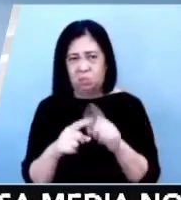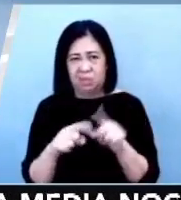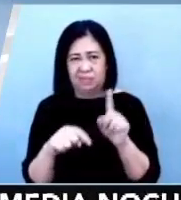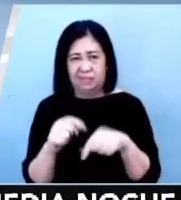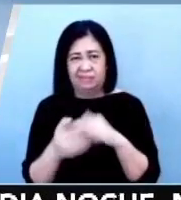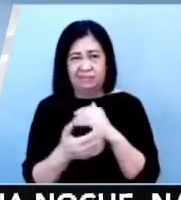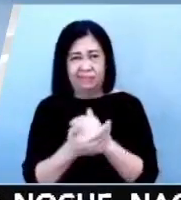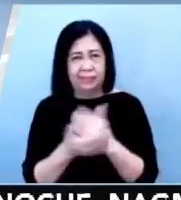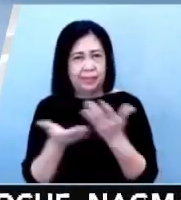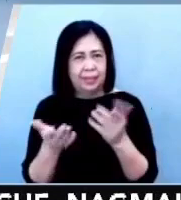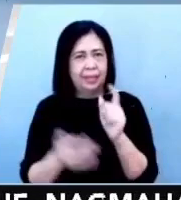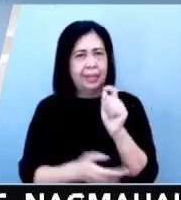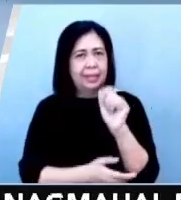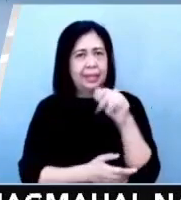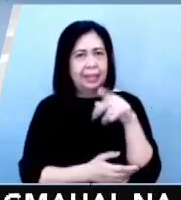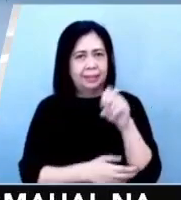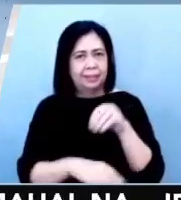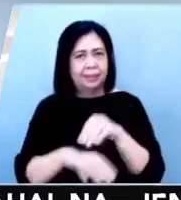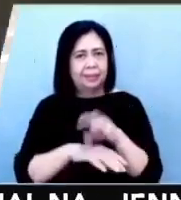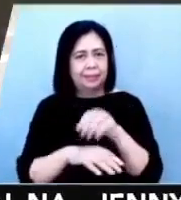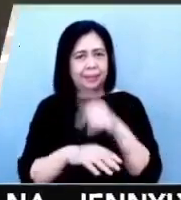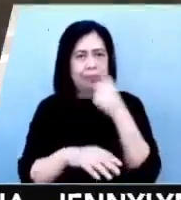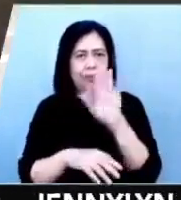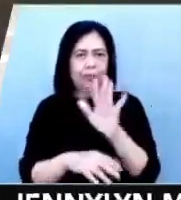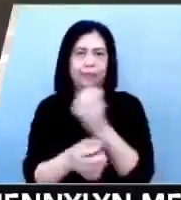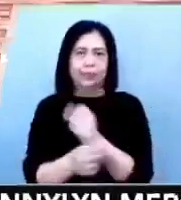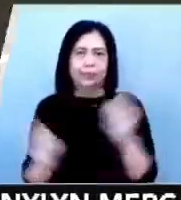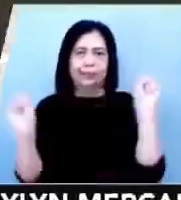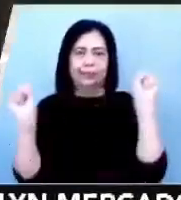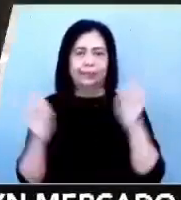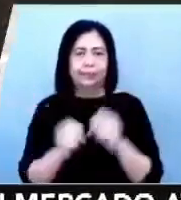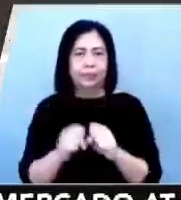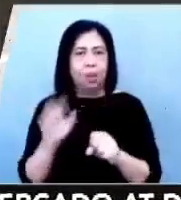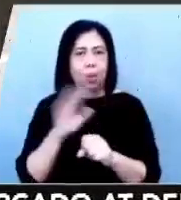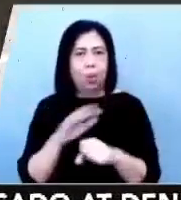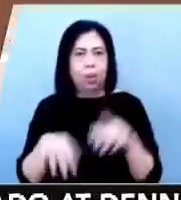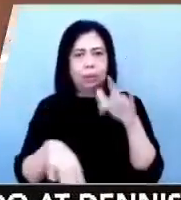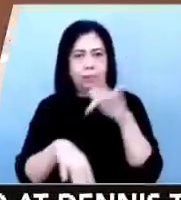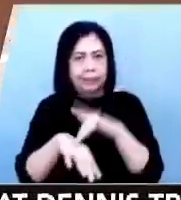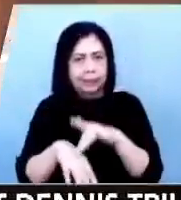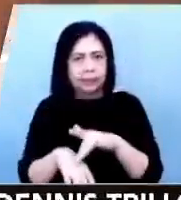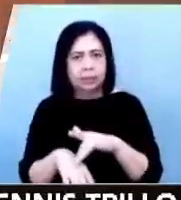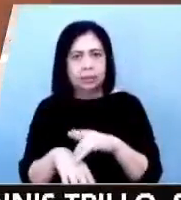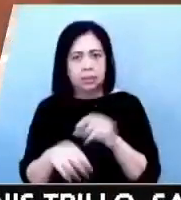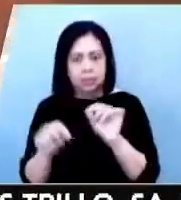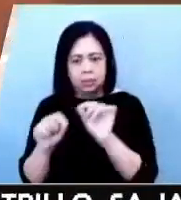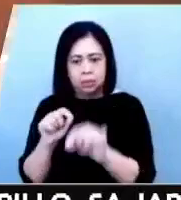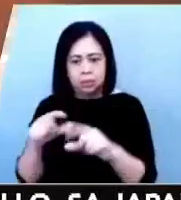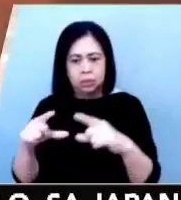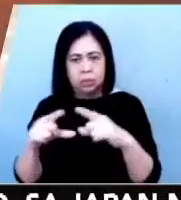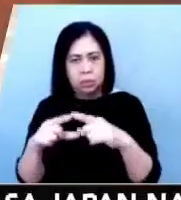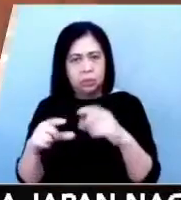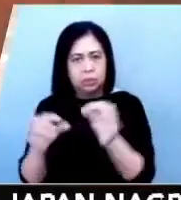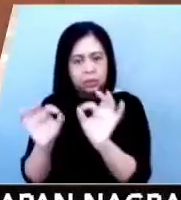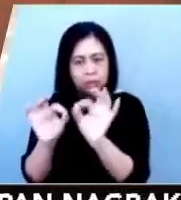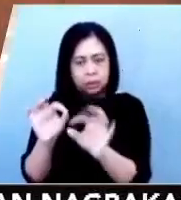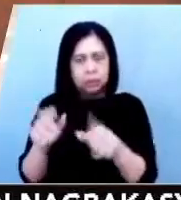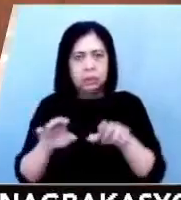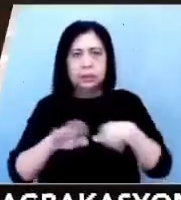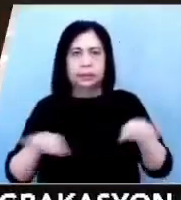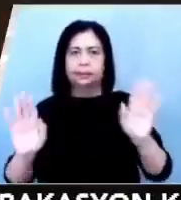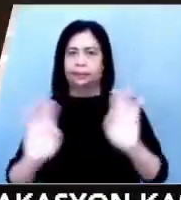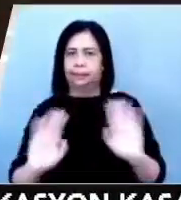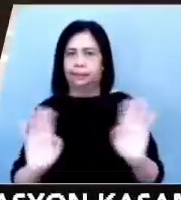ang tips para sa inyong kaligtasan. Huwag nang pahawakin ng paputo o kahit pailaw ang mga bata. Gaya